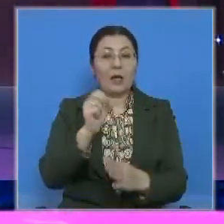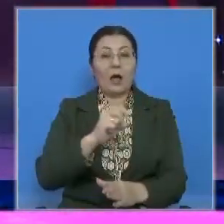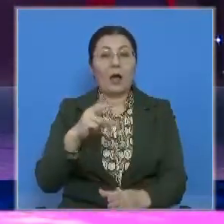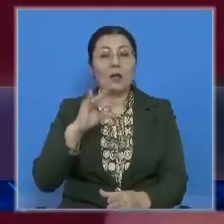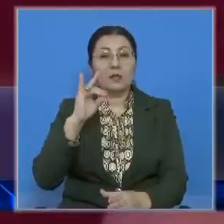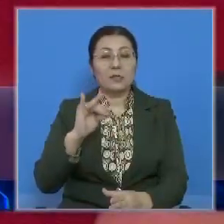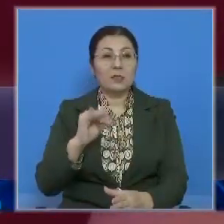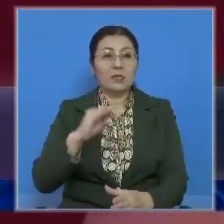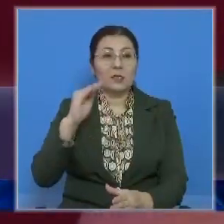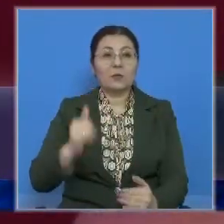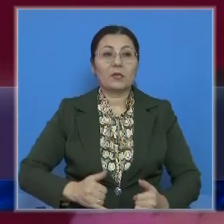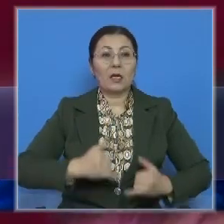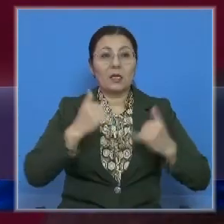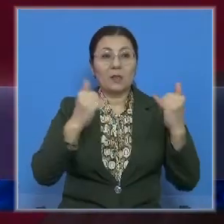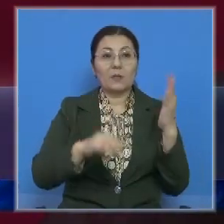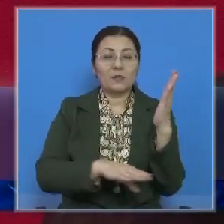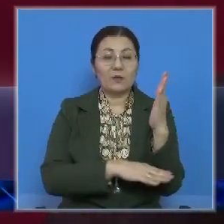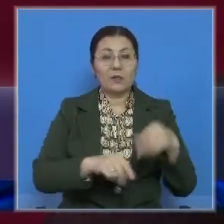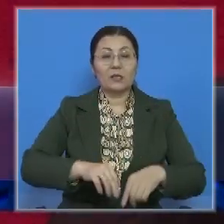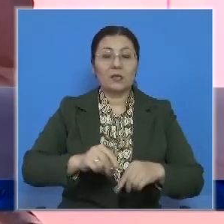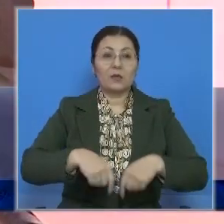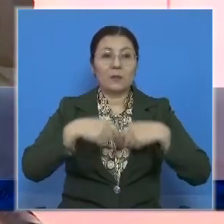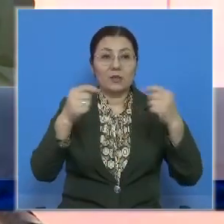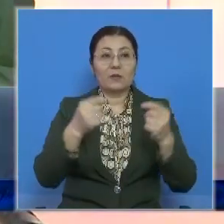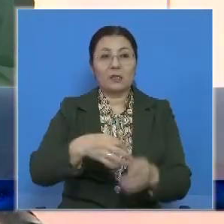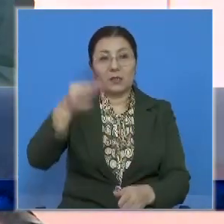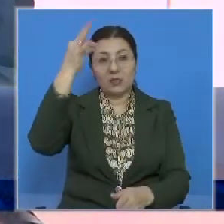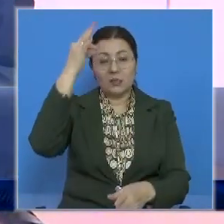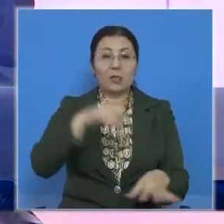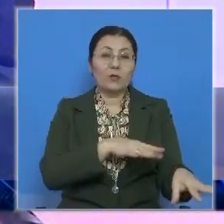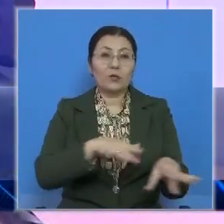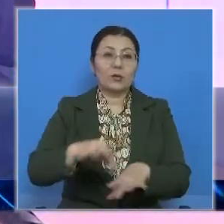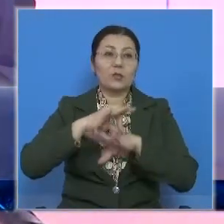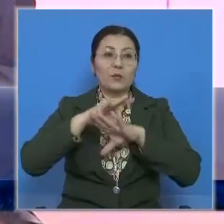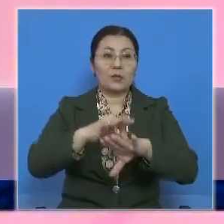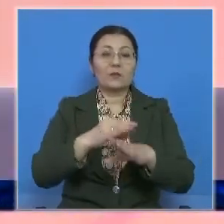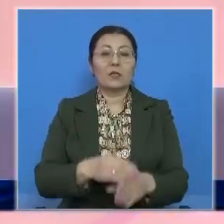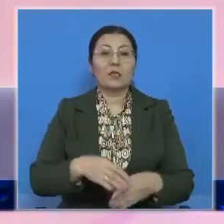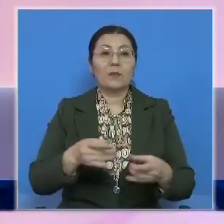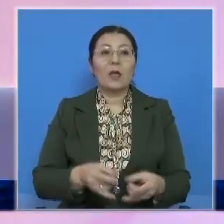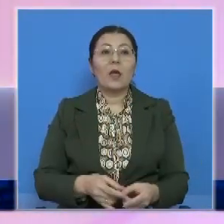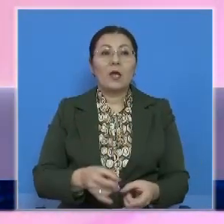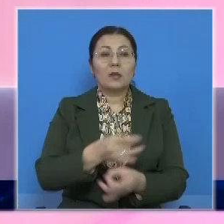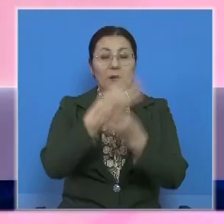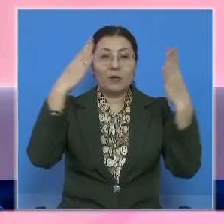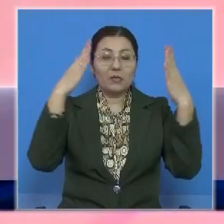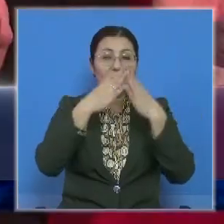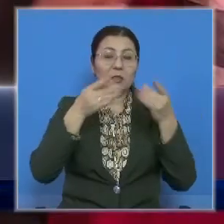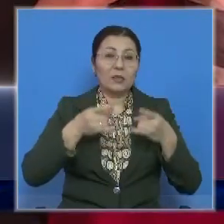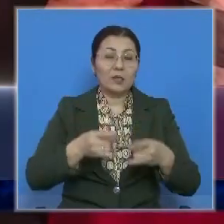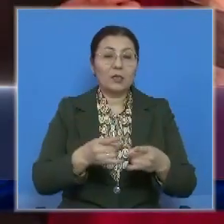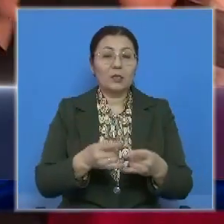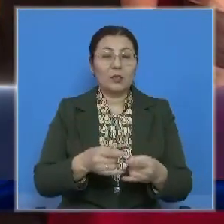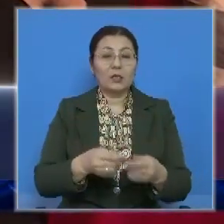Жасекеновтың құрметіне арналған мемориалды тақта ашылып, өнер бекзаты атты еске алу кеші өтті. Мәдени орданың туған күніне осы ордадан түлеп ұшқан